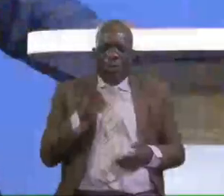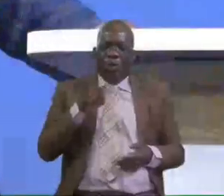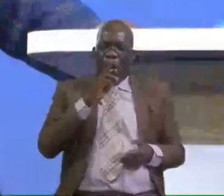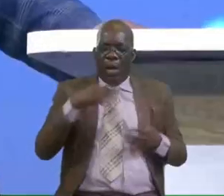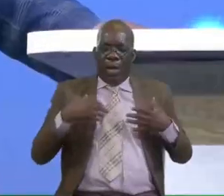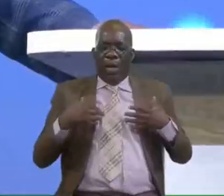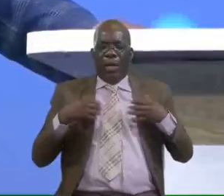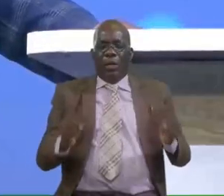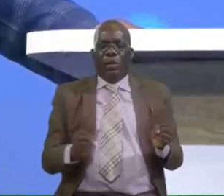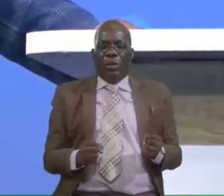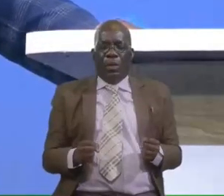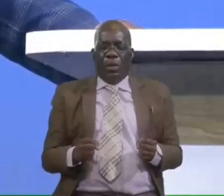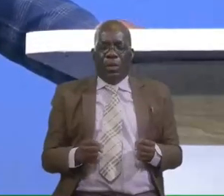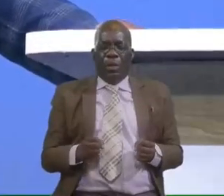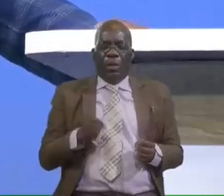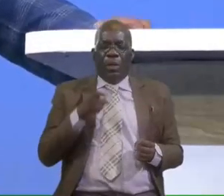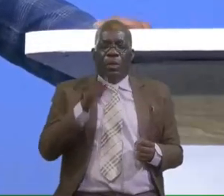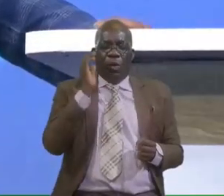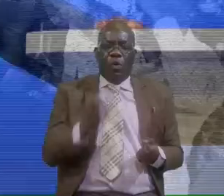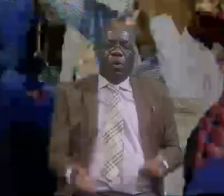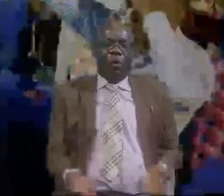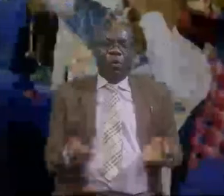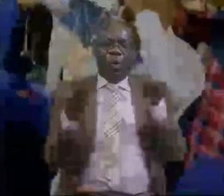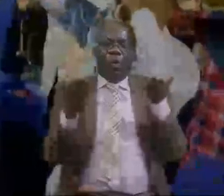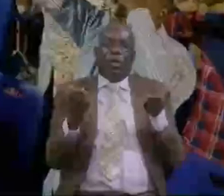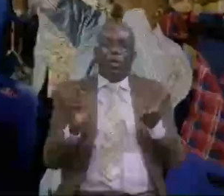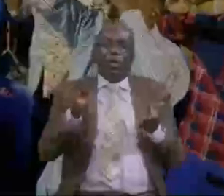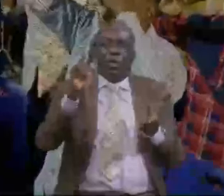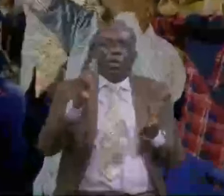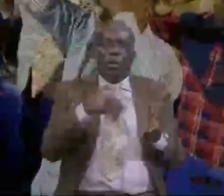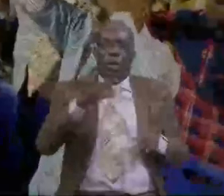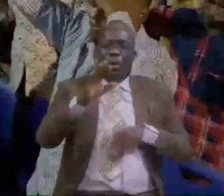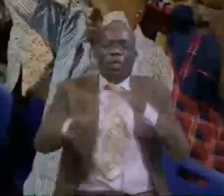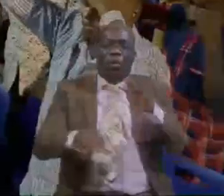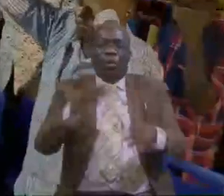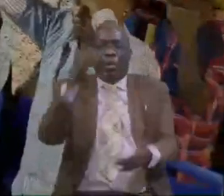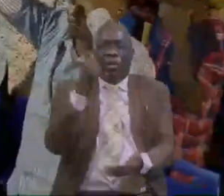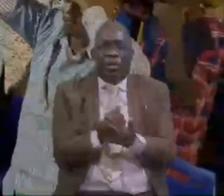guéri. Vous allez vous lever, marcher.